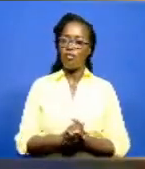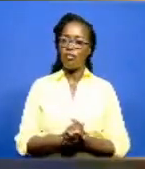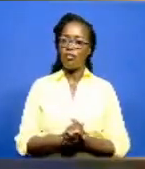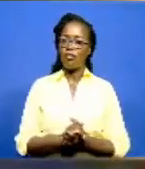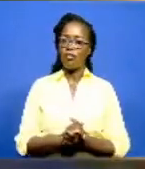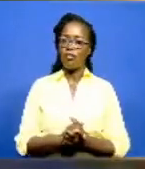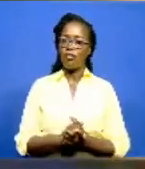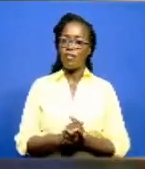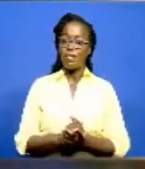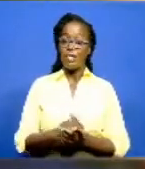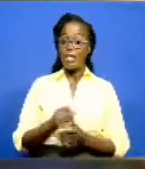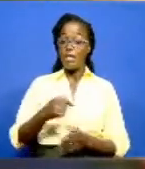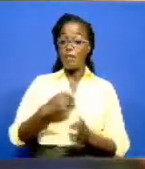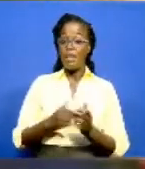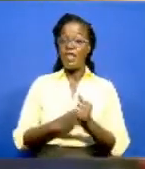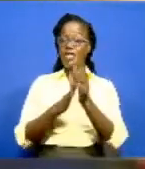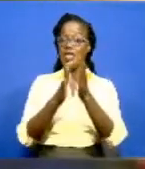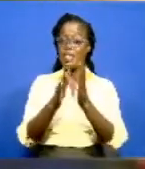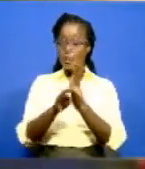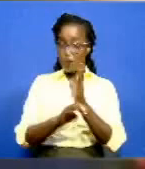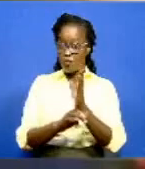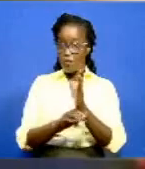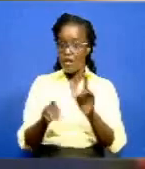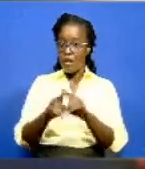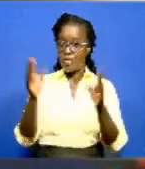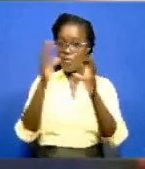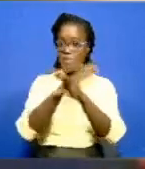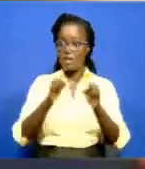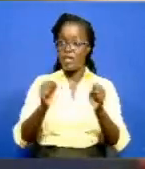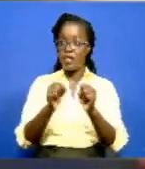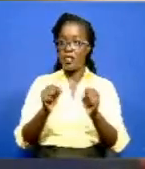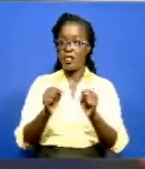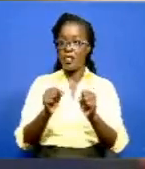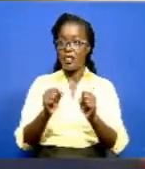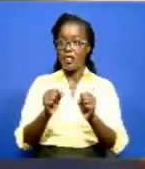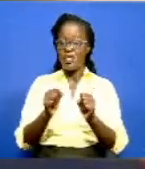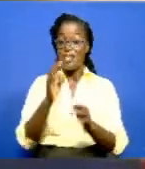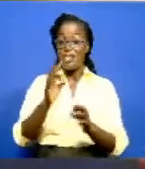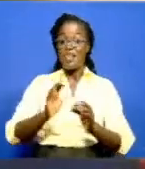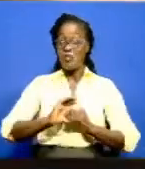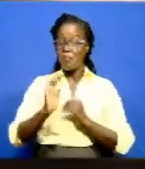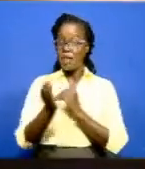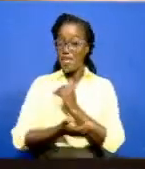Ndani ya utawala wangu kama rais, hakuna mwenye mimba atakayerudi shuleni.